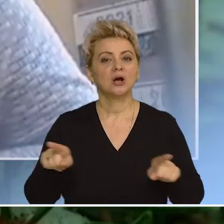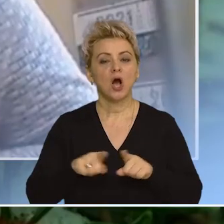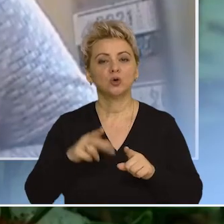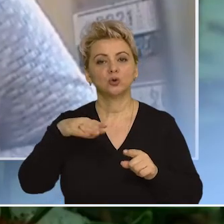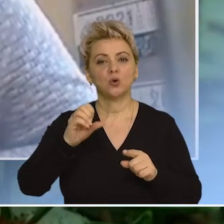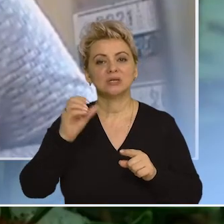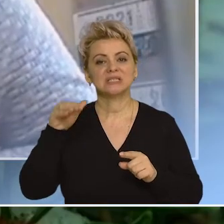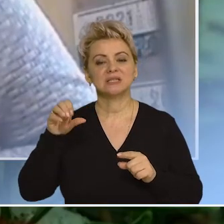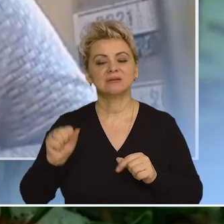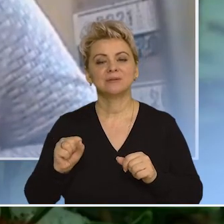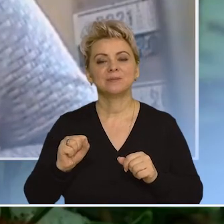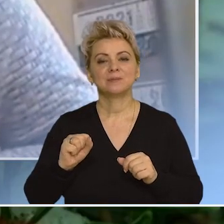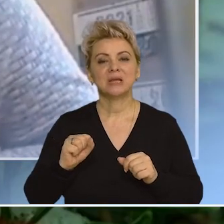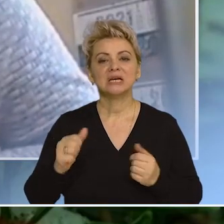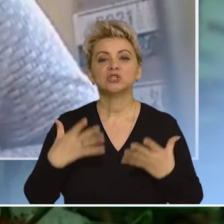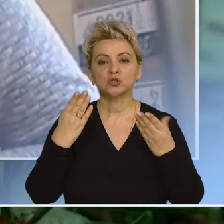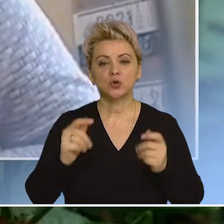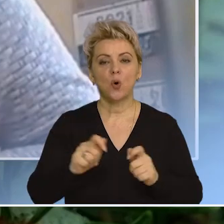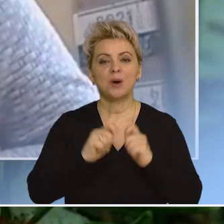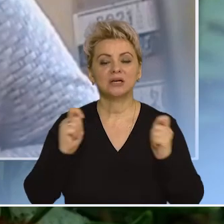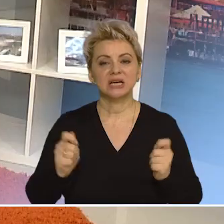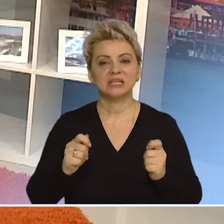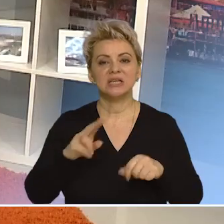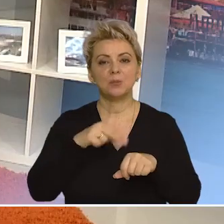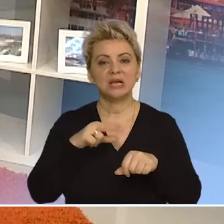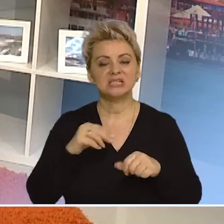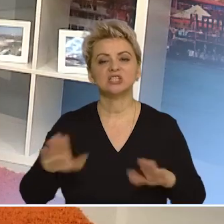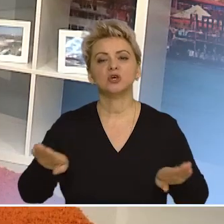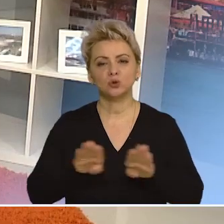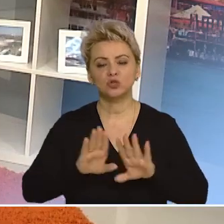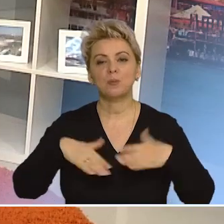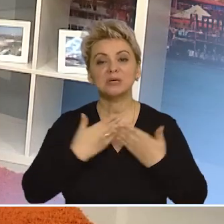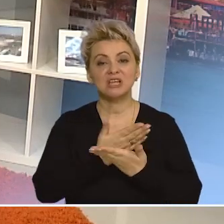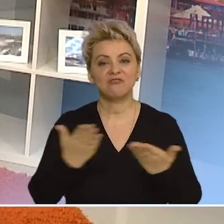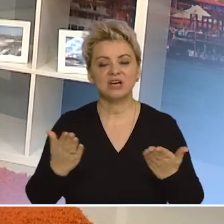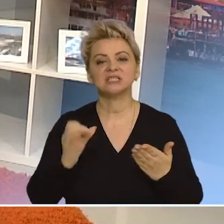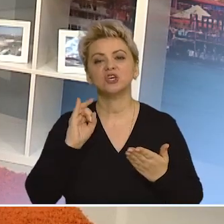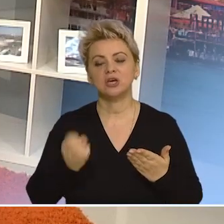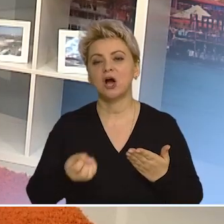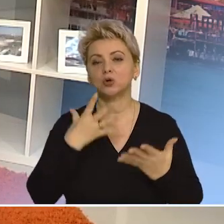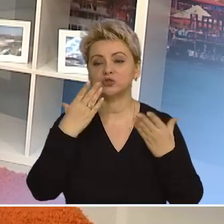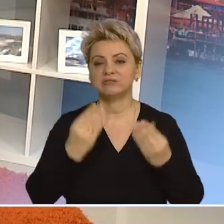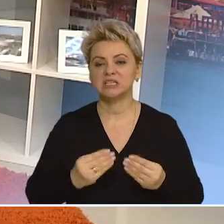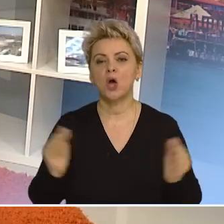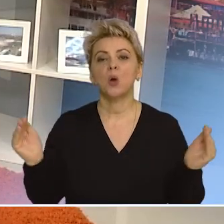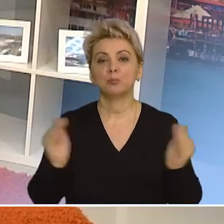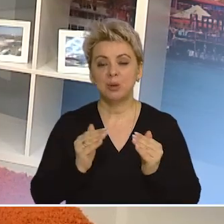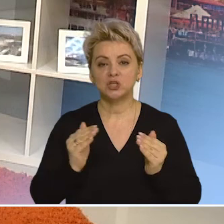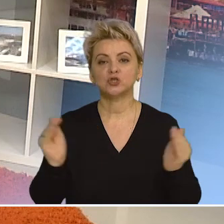Тост практически получился. Вот да, еще раз с Днем образования Донской милиции. Да. И вас поздравляем, Александр, конечно же. Ну и хорошего дня,